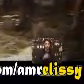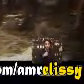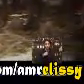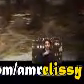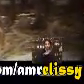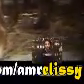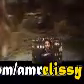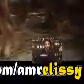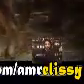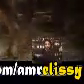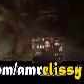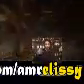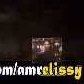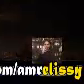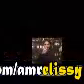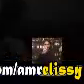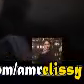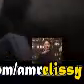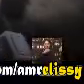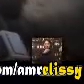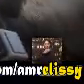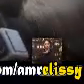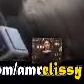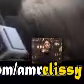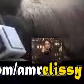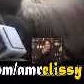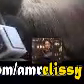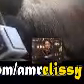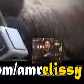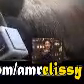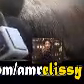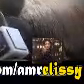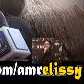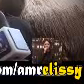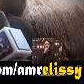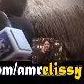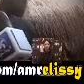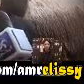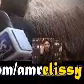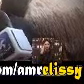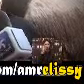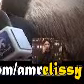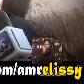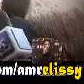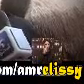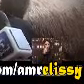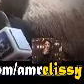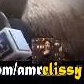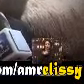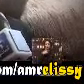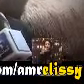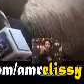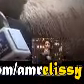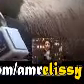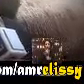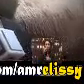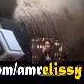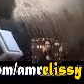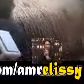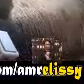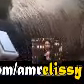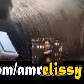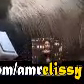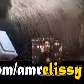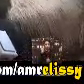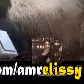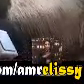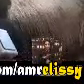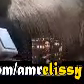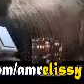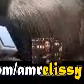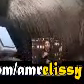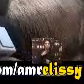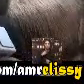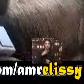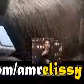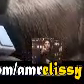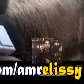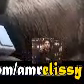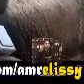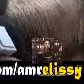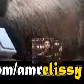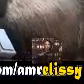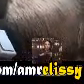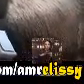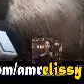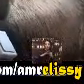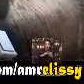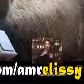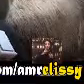معي 5 ايتام، معي 3 بنات وولدين، وجوزي متوفى وعقبت من الشؤون، وربنا